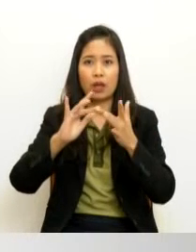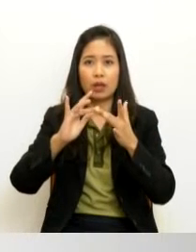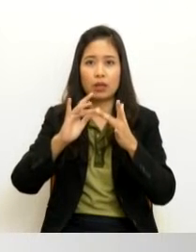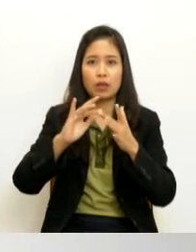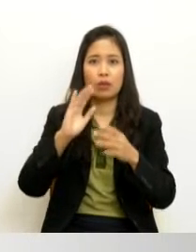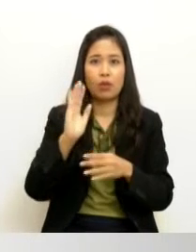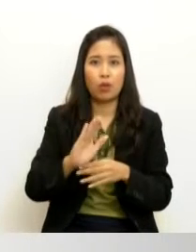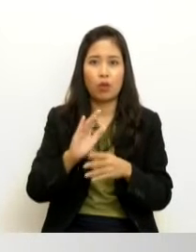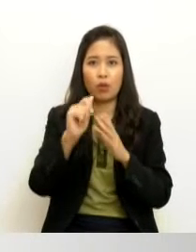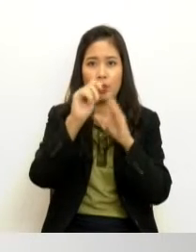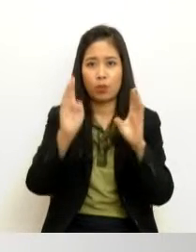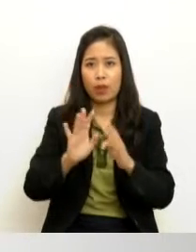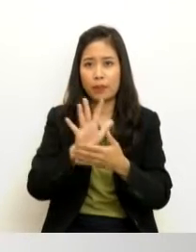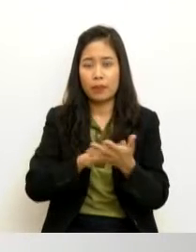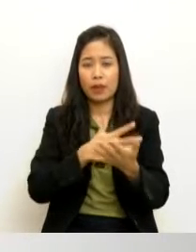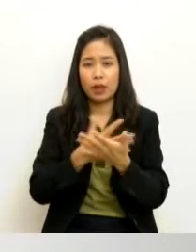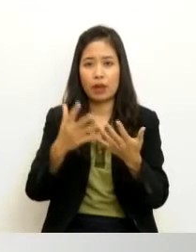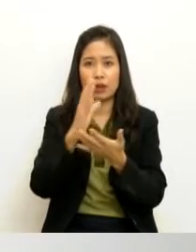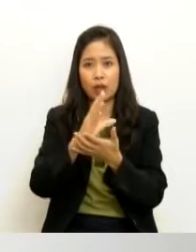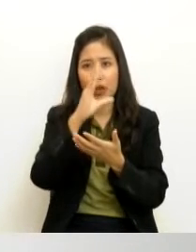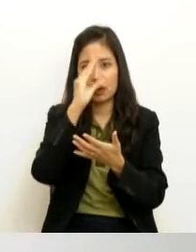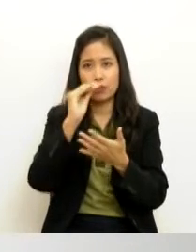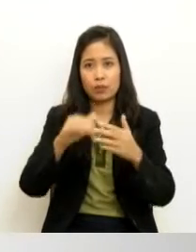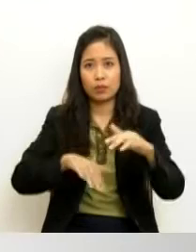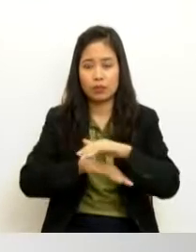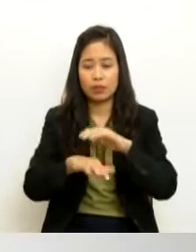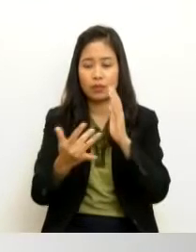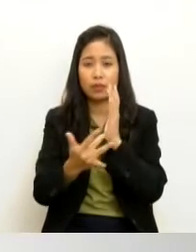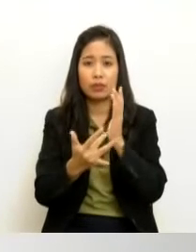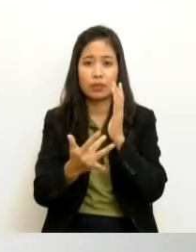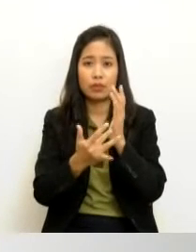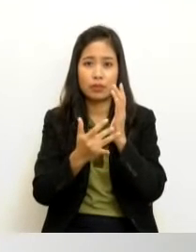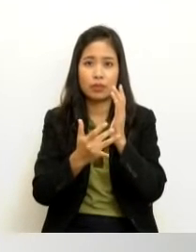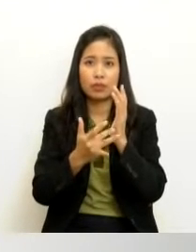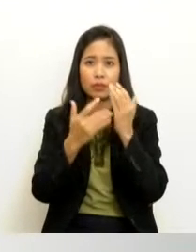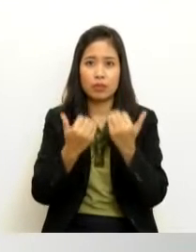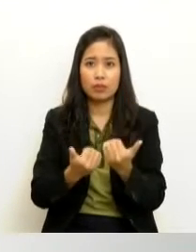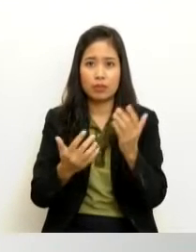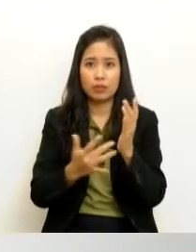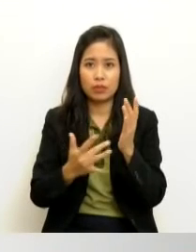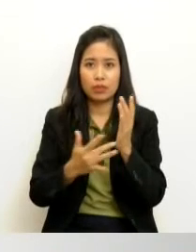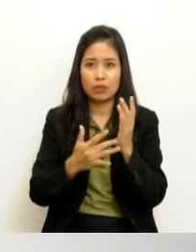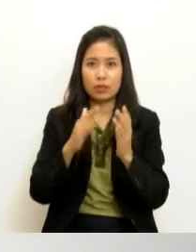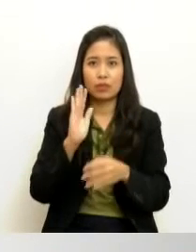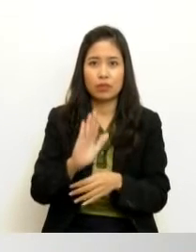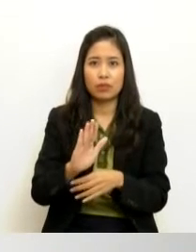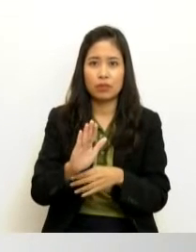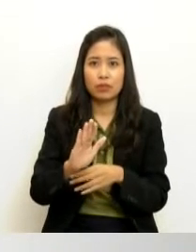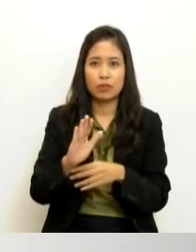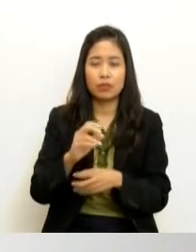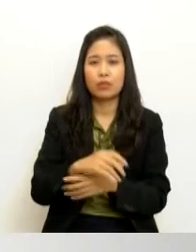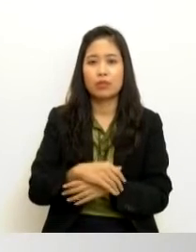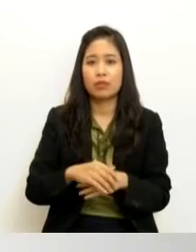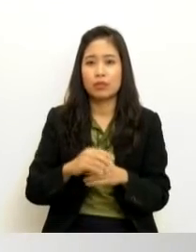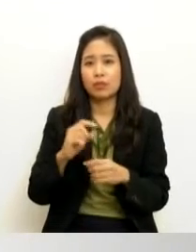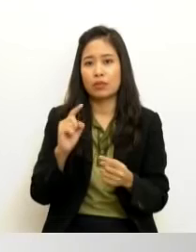ของการออกแบบแผนการจัดการเรียนรู้บนฐานของเทคโนโลยีนะคะที่มูลนิธิสารอนาคตการศึกษา Connect ED ภาย